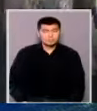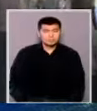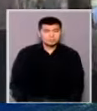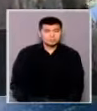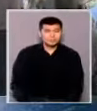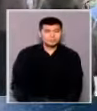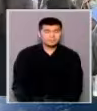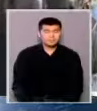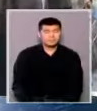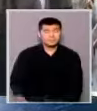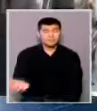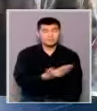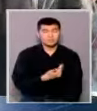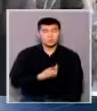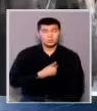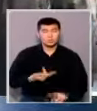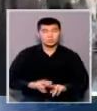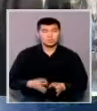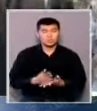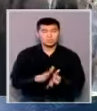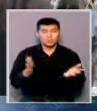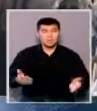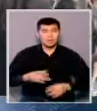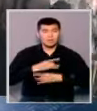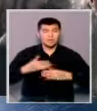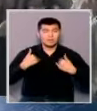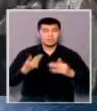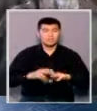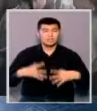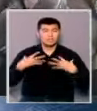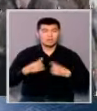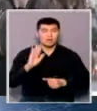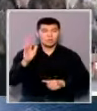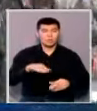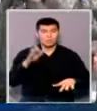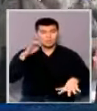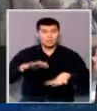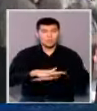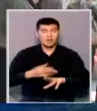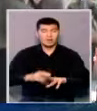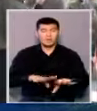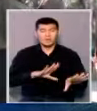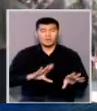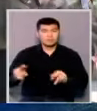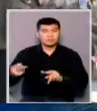От всей души поздравляю с праздником. Желаю крепкого здоровья. Пусть в нашей стране будет мир и